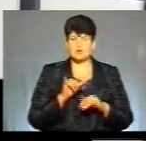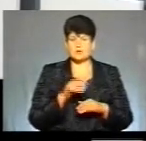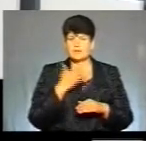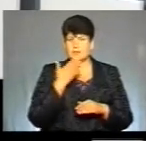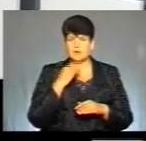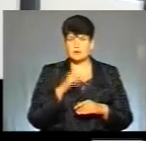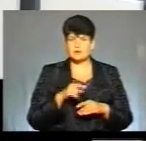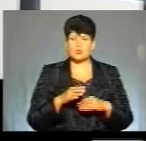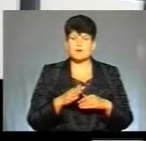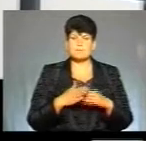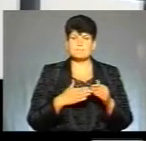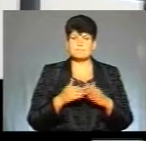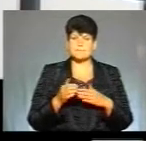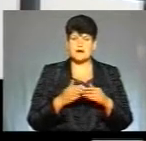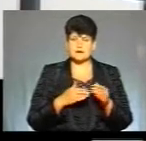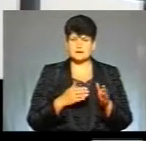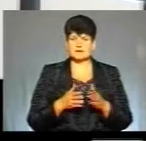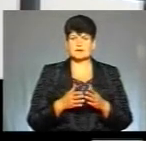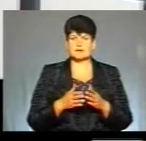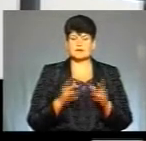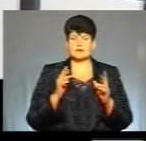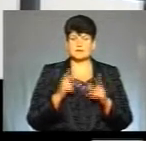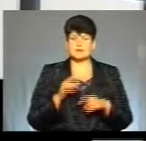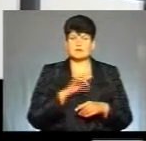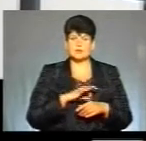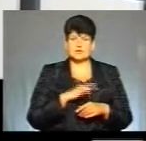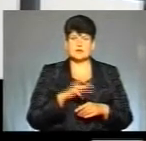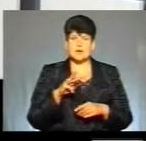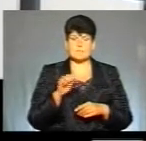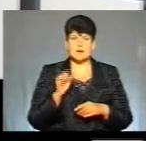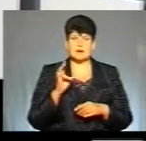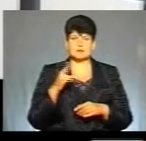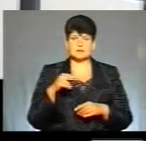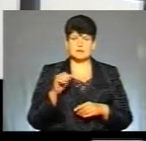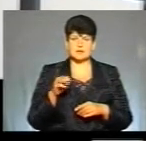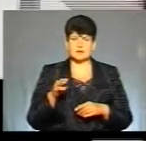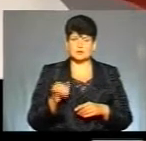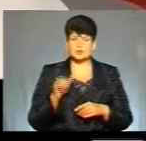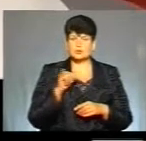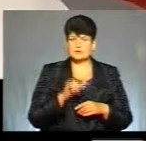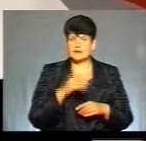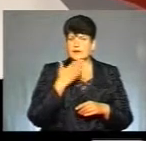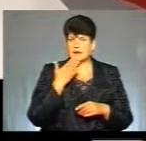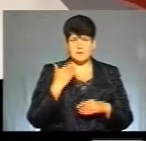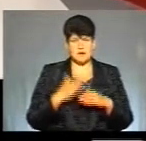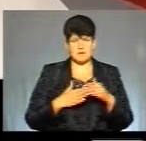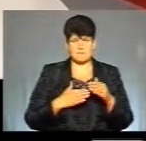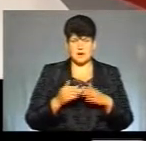практики неправомірного використання цього мандату. І взагалі в них немає практики, коли,